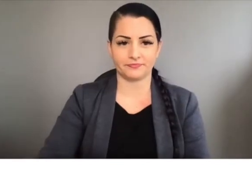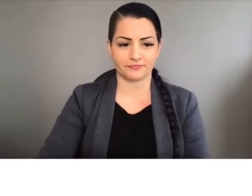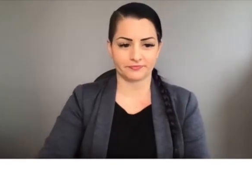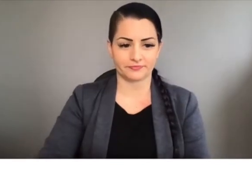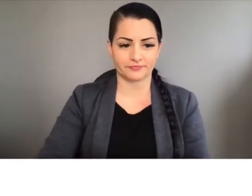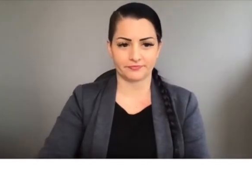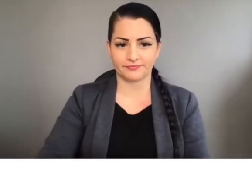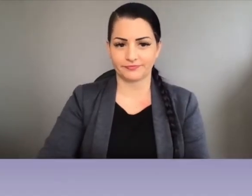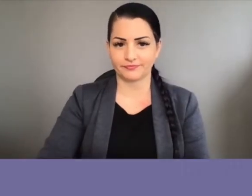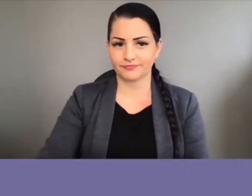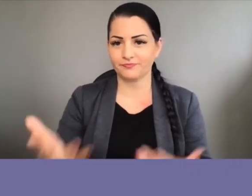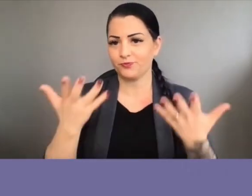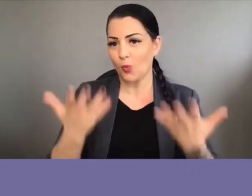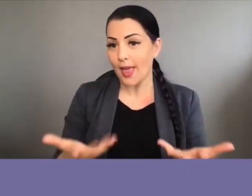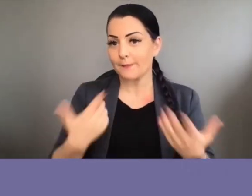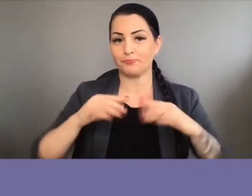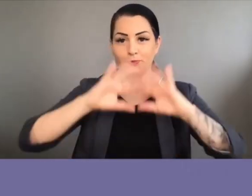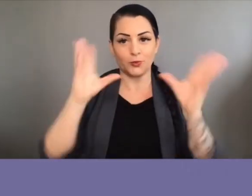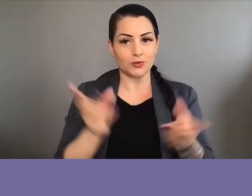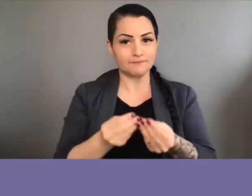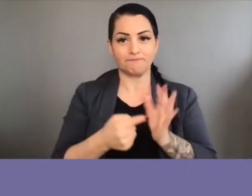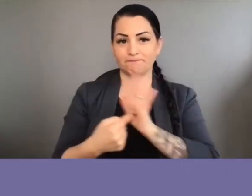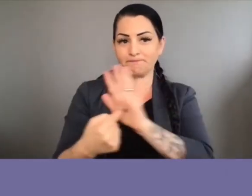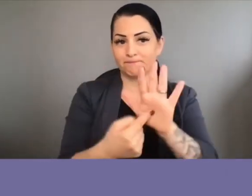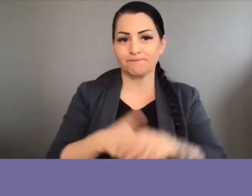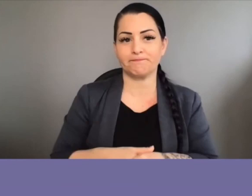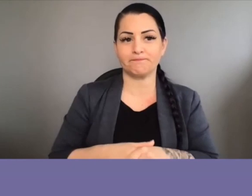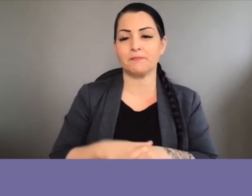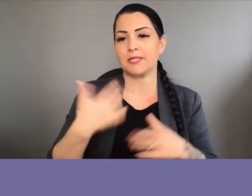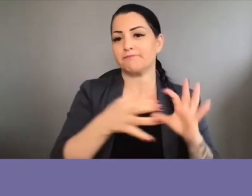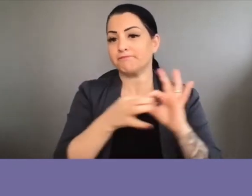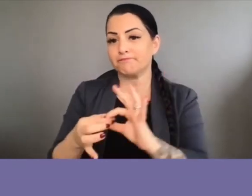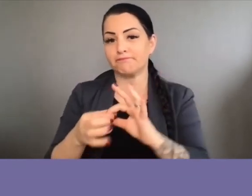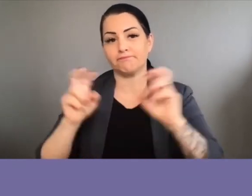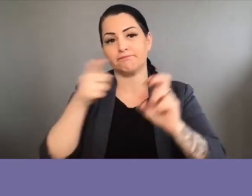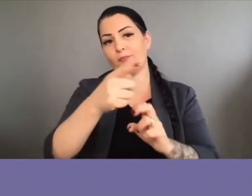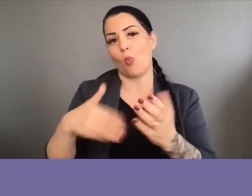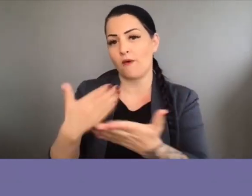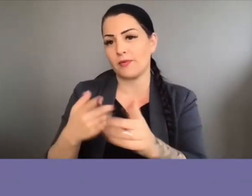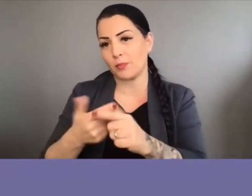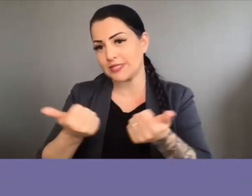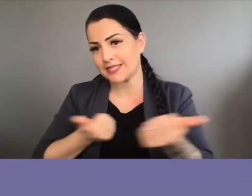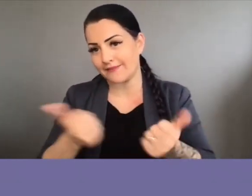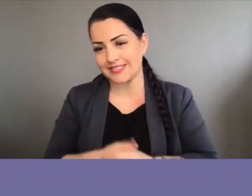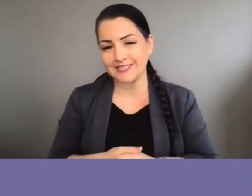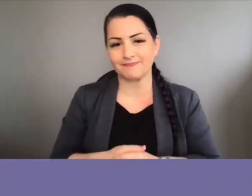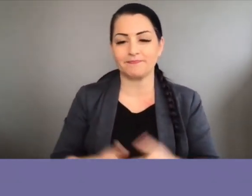ou texte, elles sont alors supprimées. Voilà ce qu'il y est de ma présentation concernant notre offre de services.